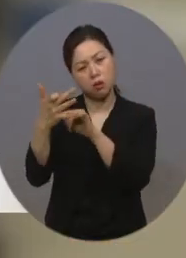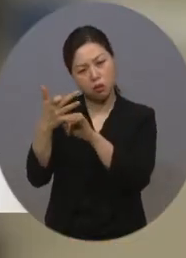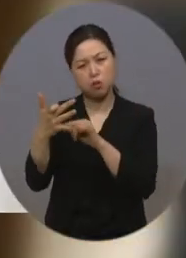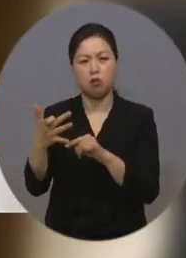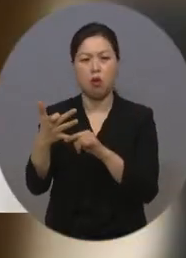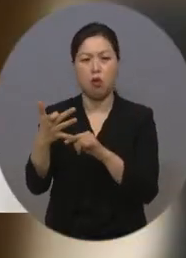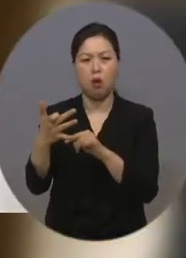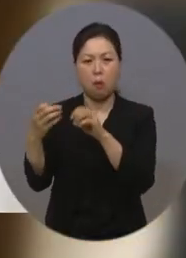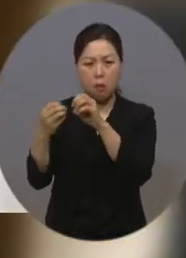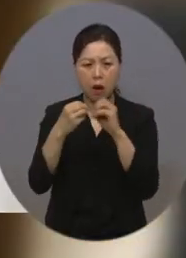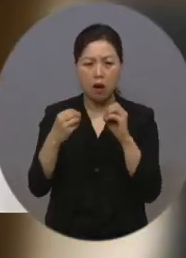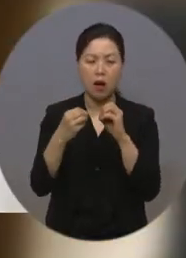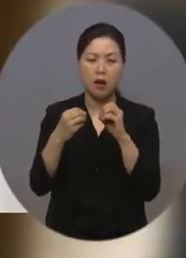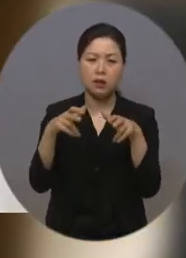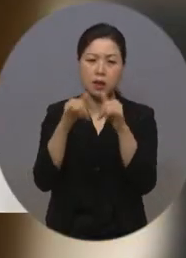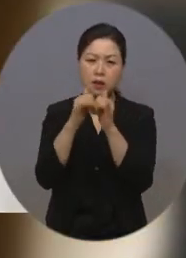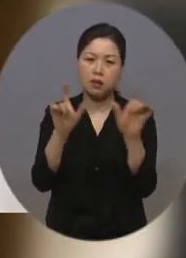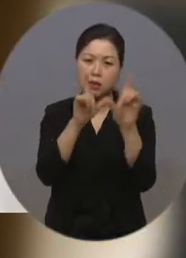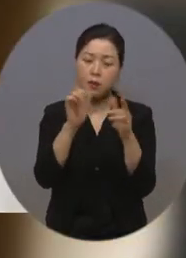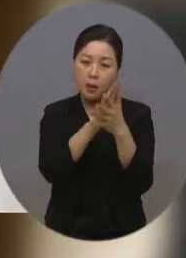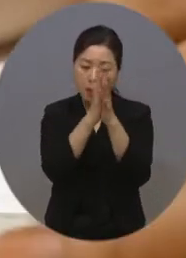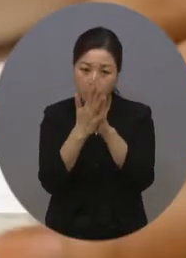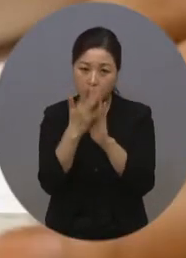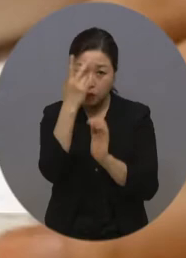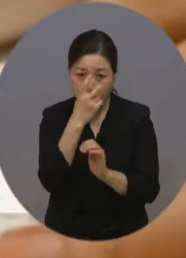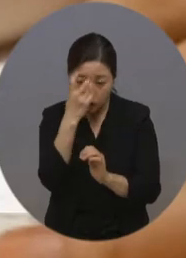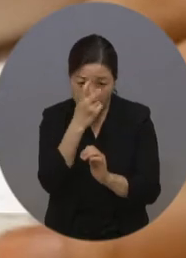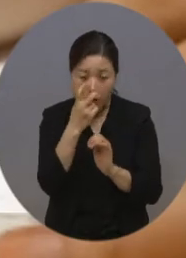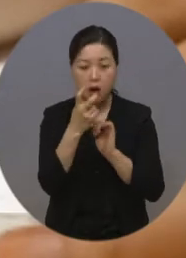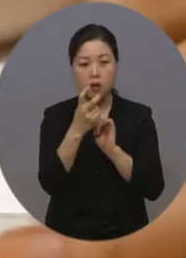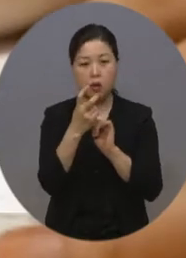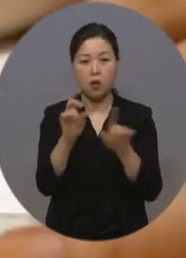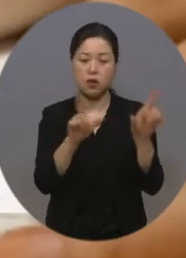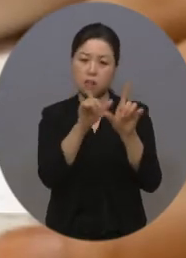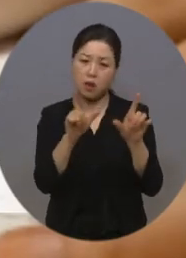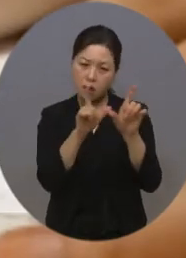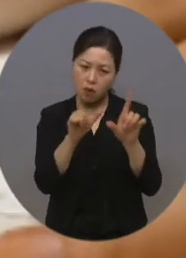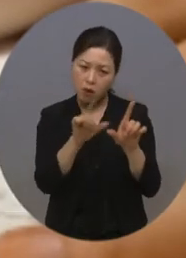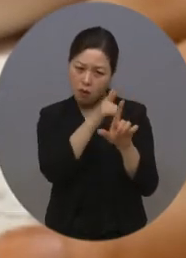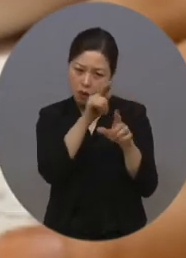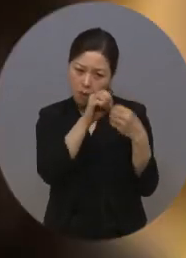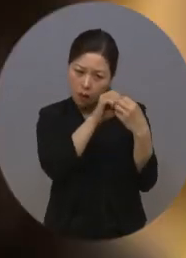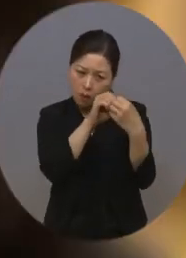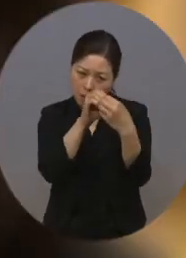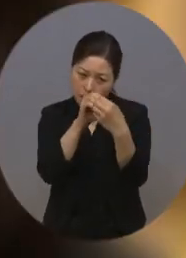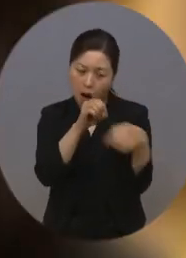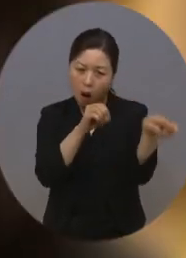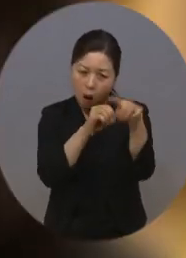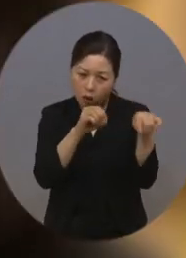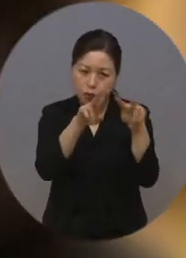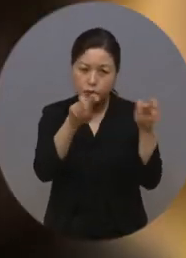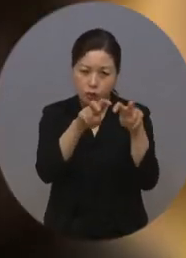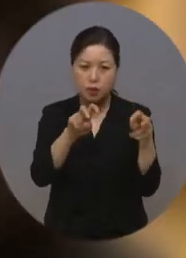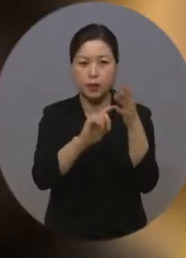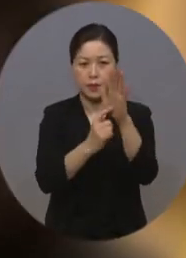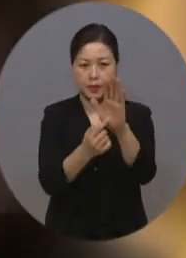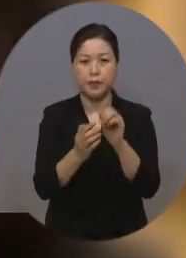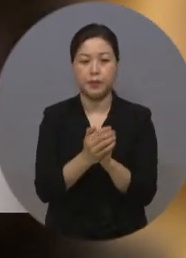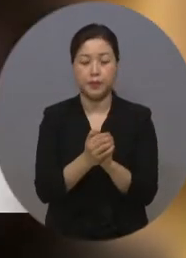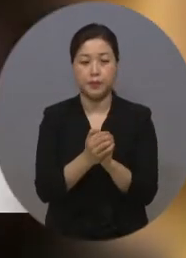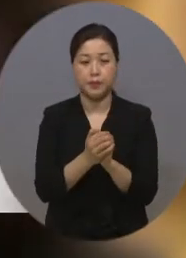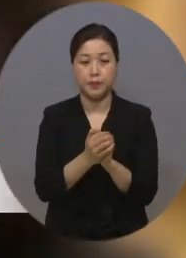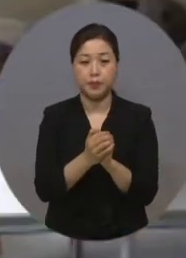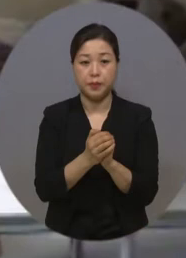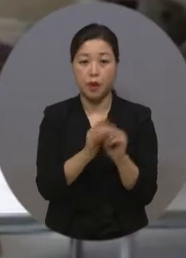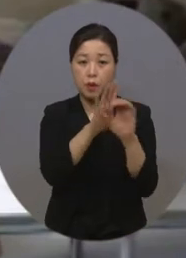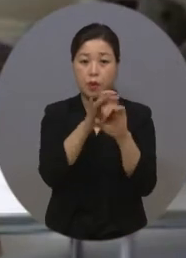대한 조사를 진행하고 일상 생활 전반에 미치는 영향을 분석해 공개했습니다 연구에 따르면 콜은 l9 이후